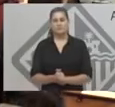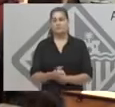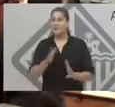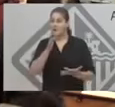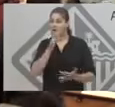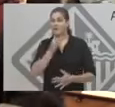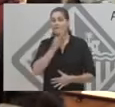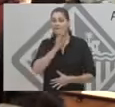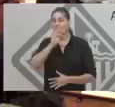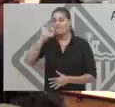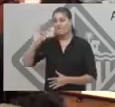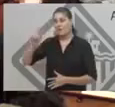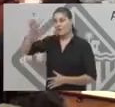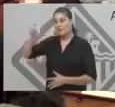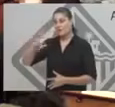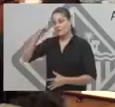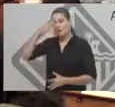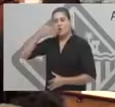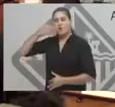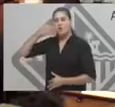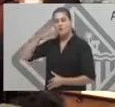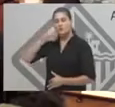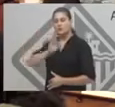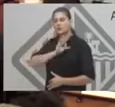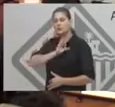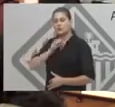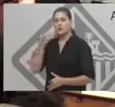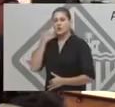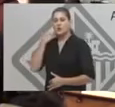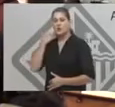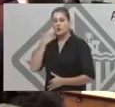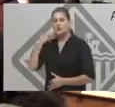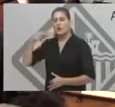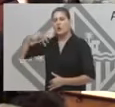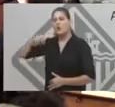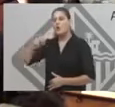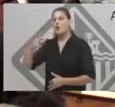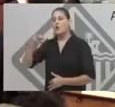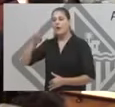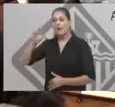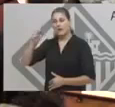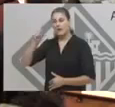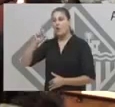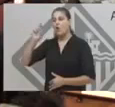Ara té la paraula el molt honorable senyor Antoni Noguera Ortega, batlle de Palma.